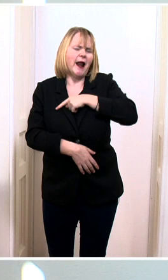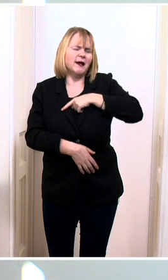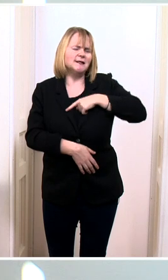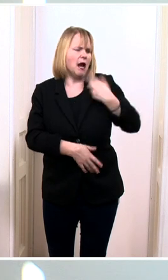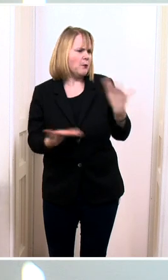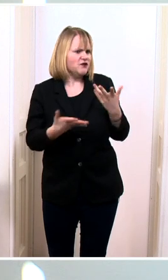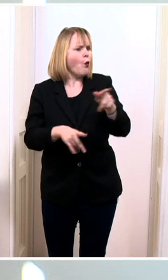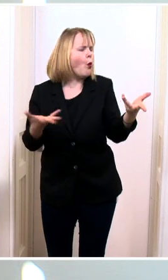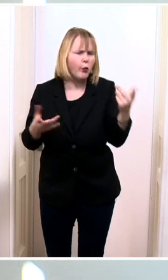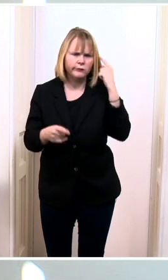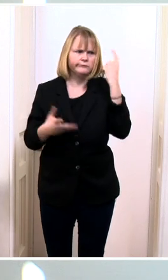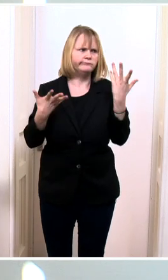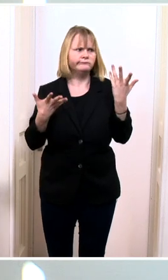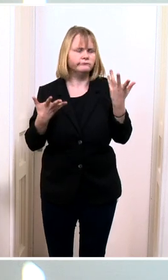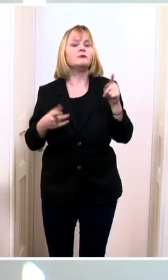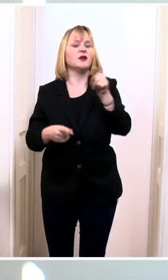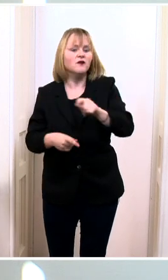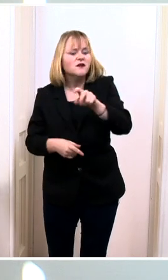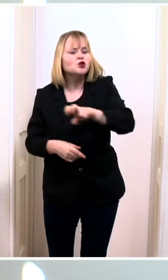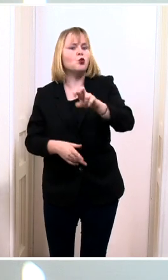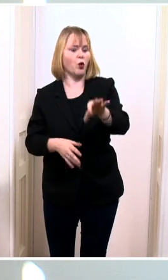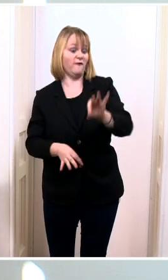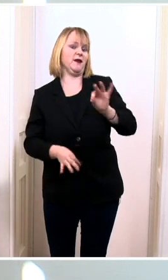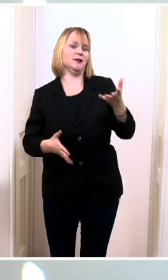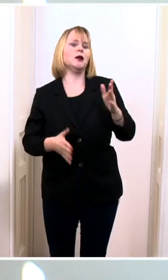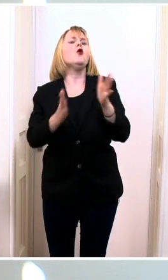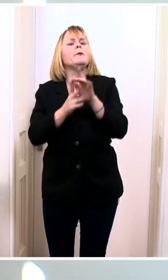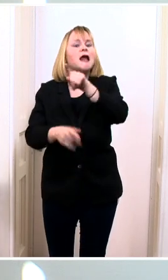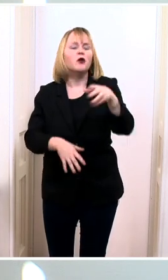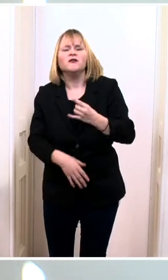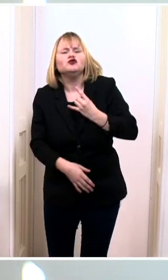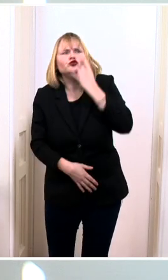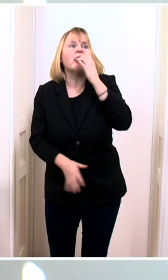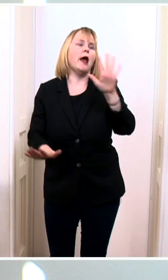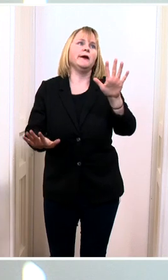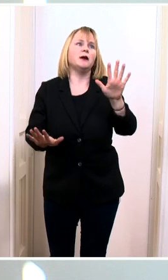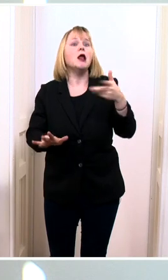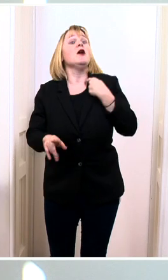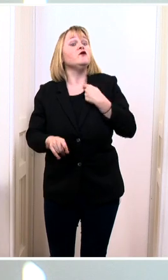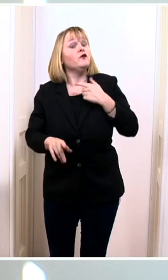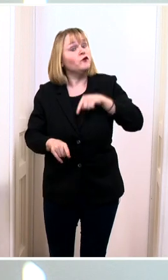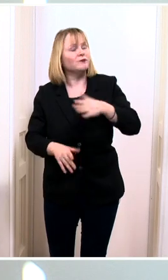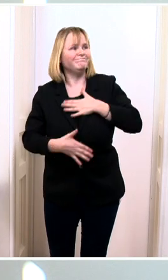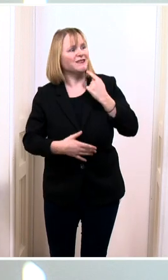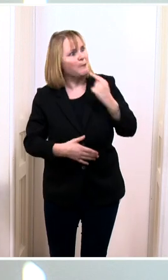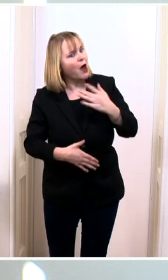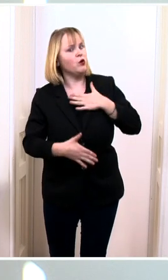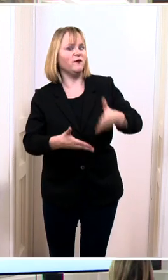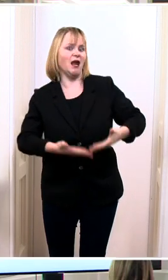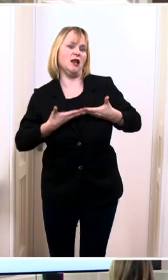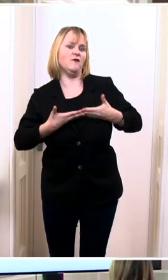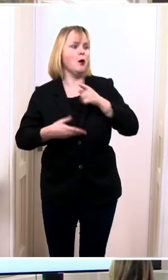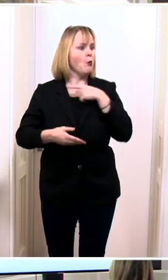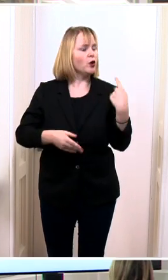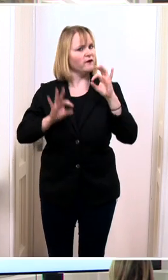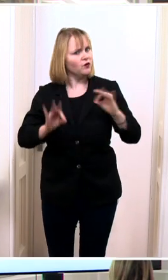das selbst. Und eben, scheuen Sie sich nicht, Unterstützung zu suchen. Wir möchten diese Impfungen möglichst effizient und